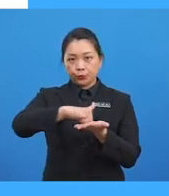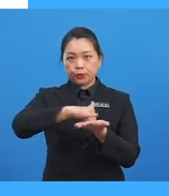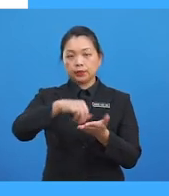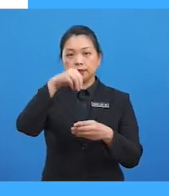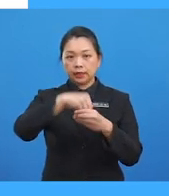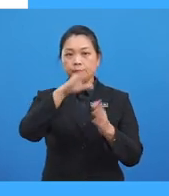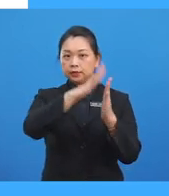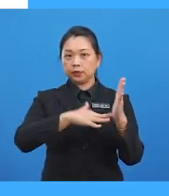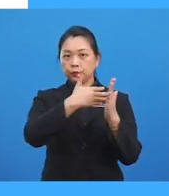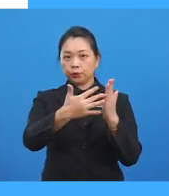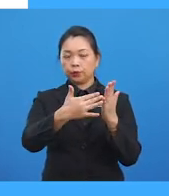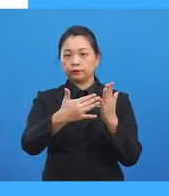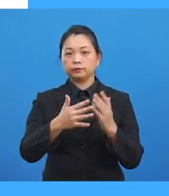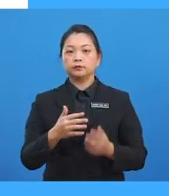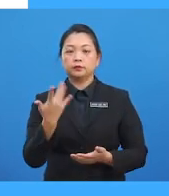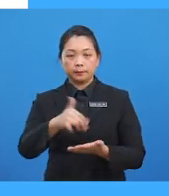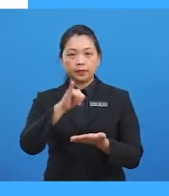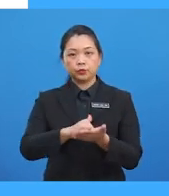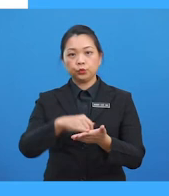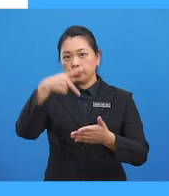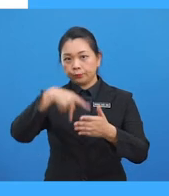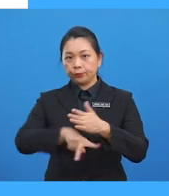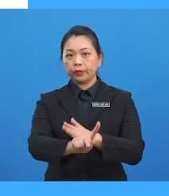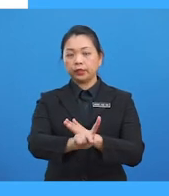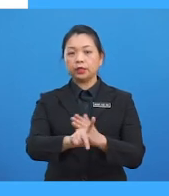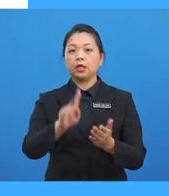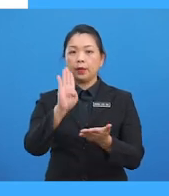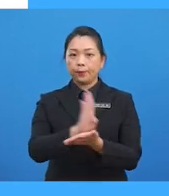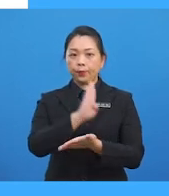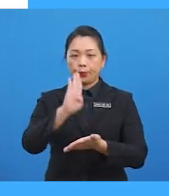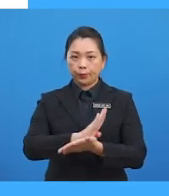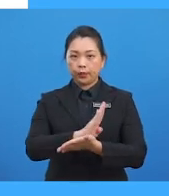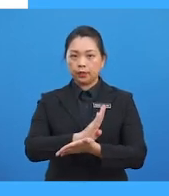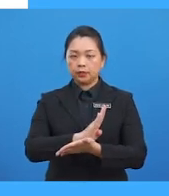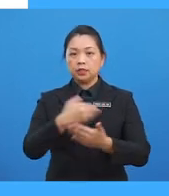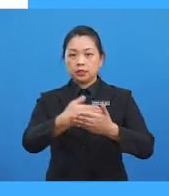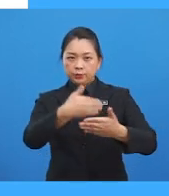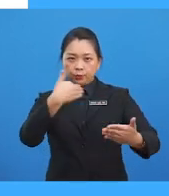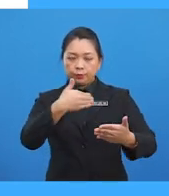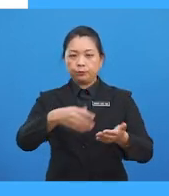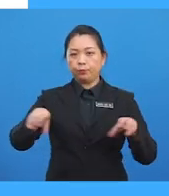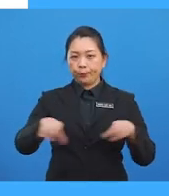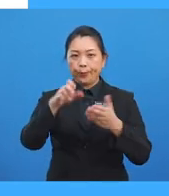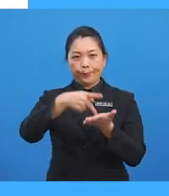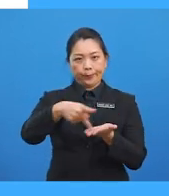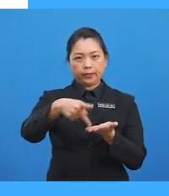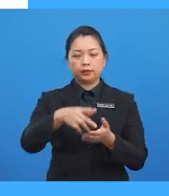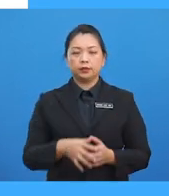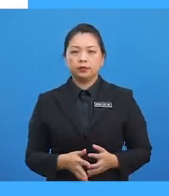jadual skim harga. Ketujuh, cetak salinan borang RBP1 sebelum anda membuat